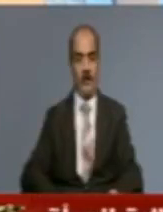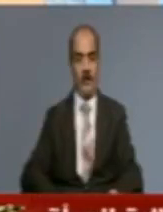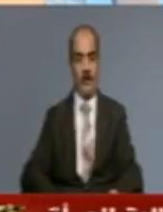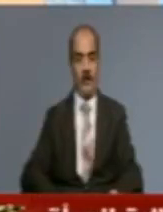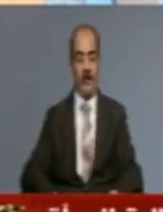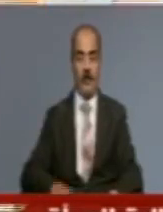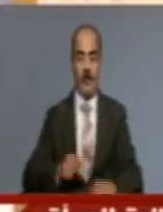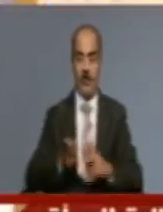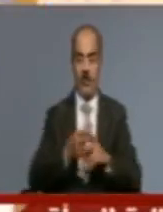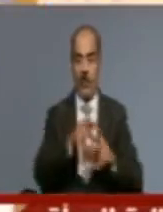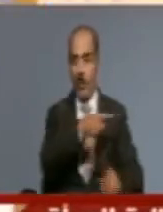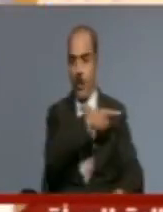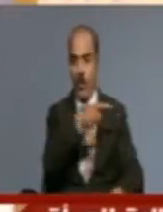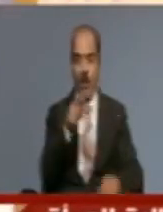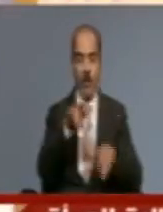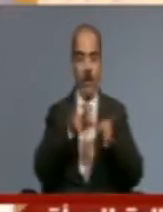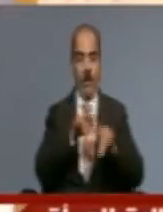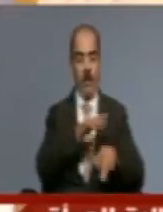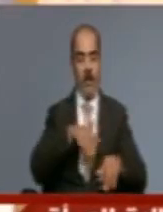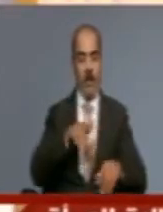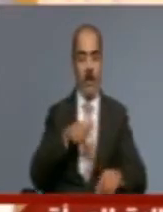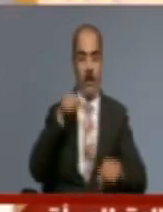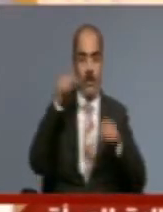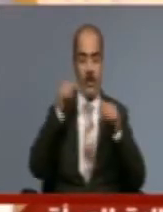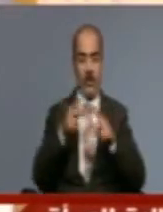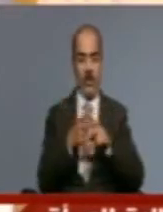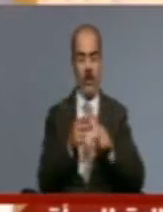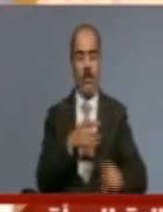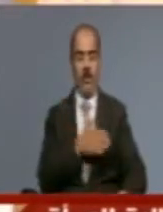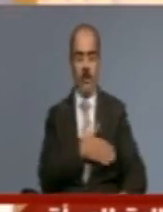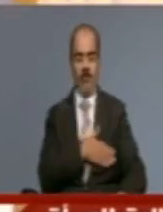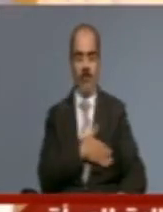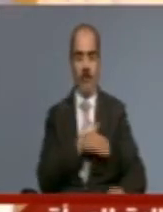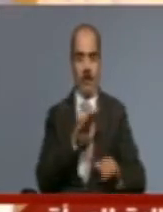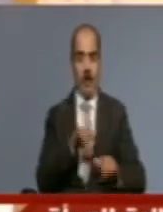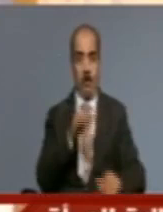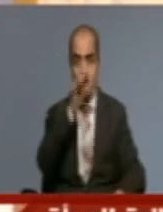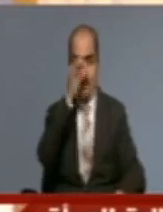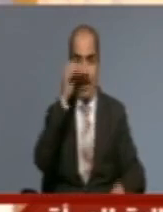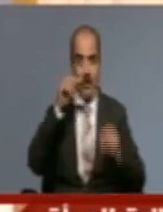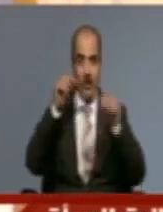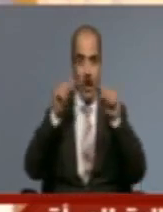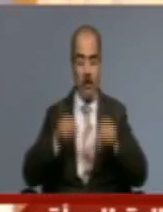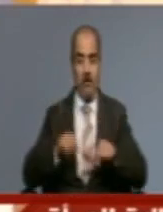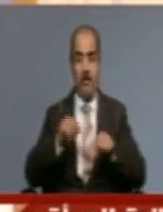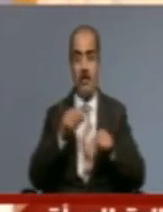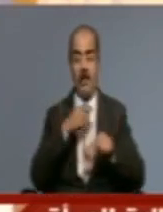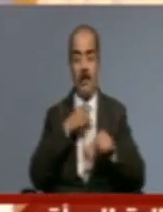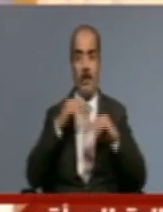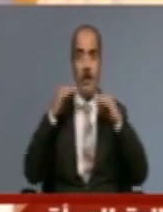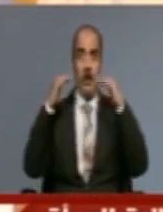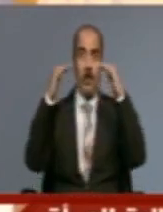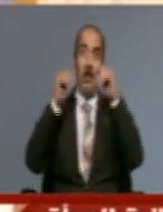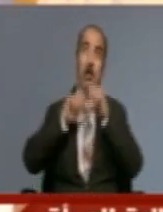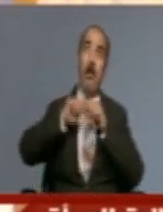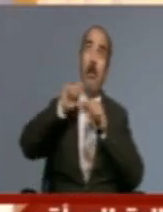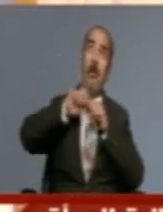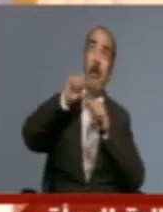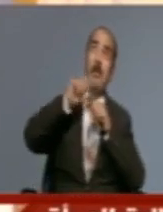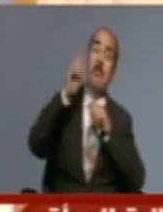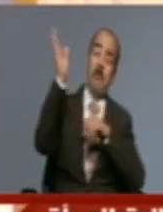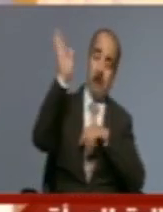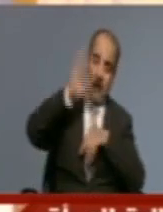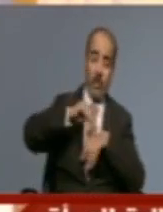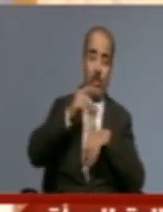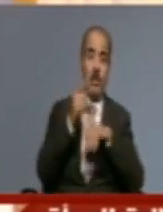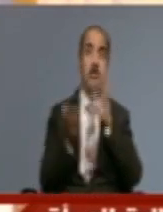الحضور الكريم، نحن قوم نؤمن بأنه حتى وإن بدت السماء بعيدة فإن الذي فوق